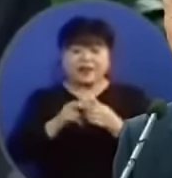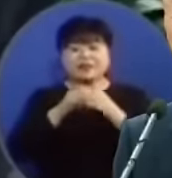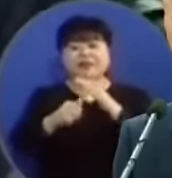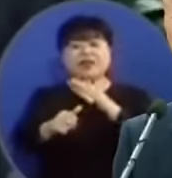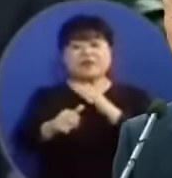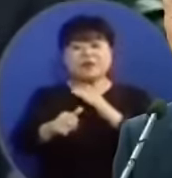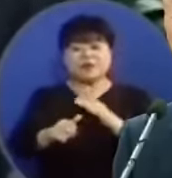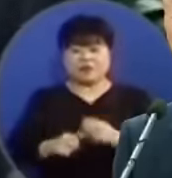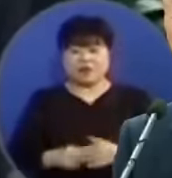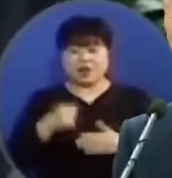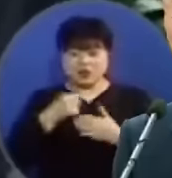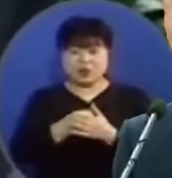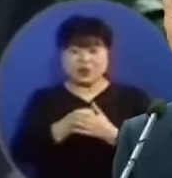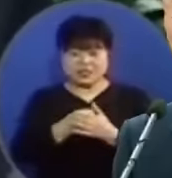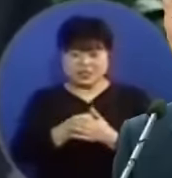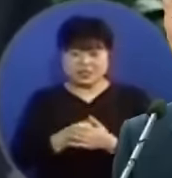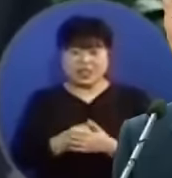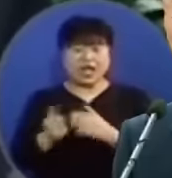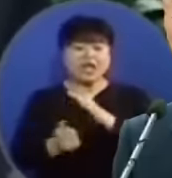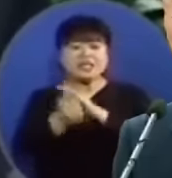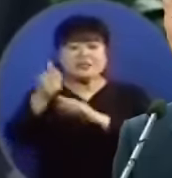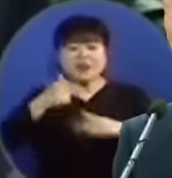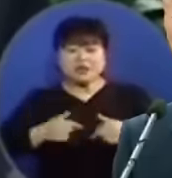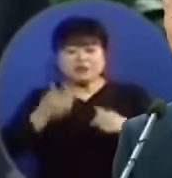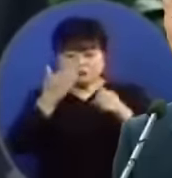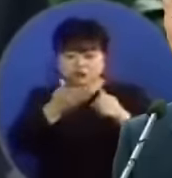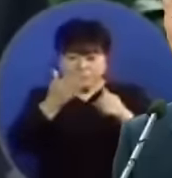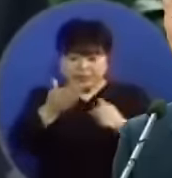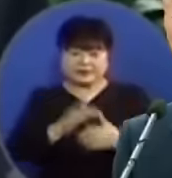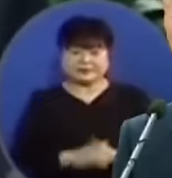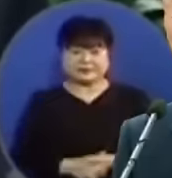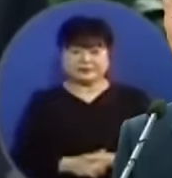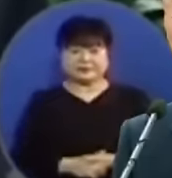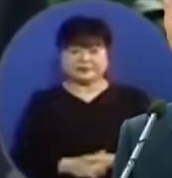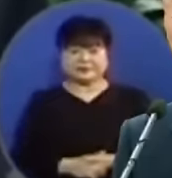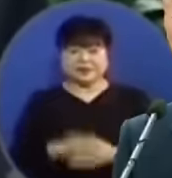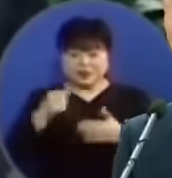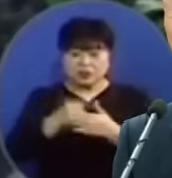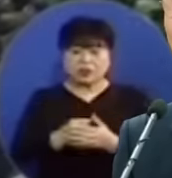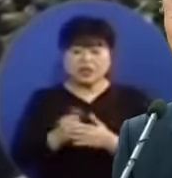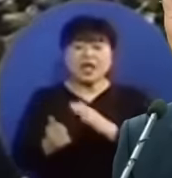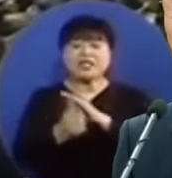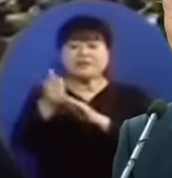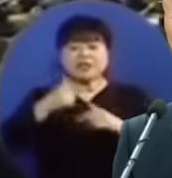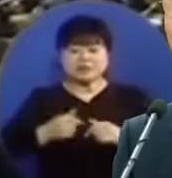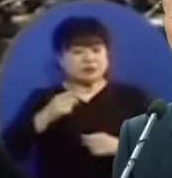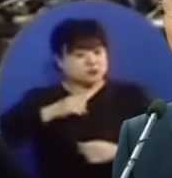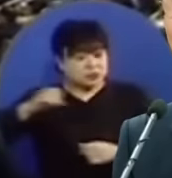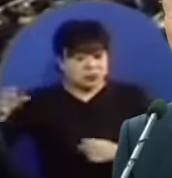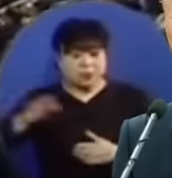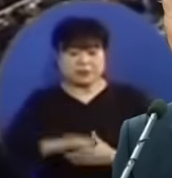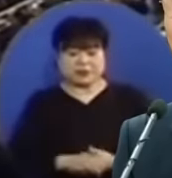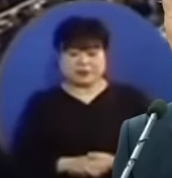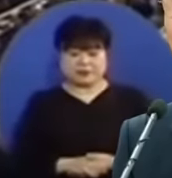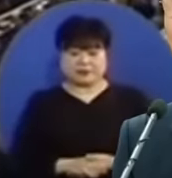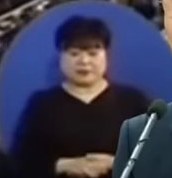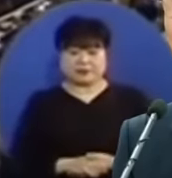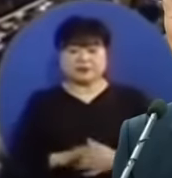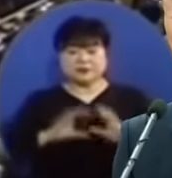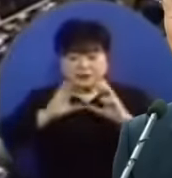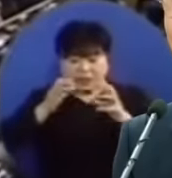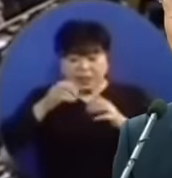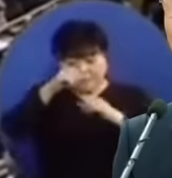지도자가 국민들에게 용기와 희망과 기쁨을 줘야 되는 것입니다. 용기와 희망과 기쁨을 잃어버리면 그